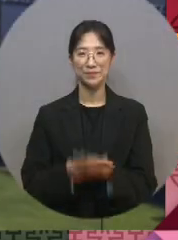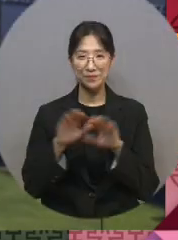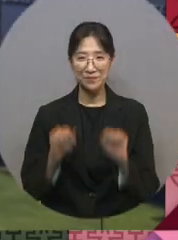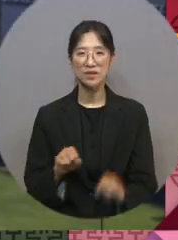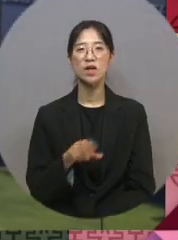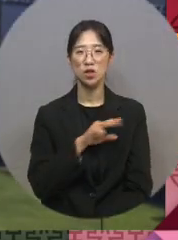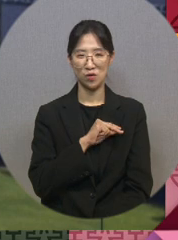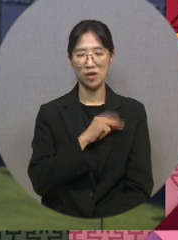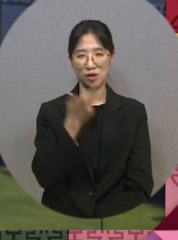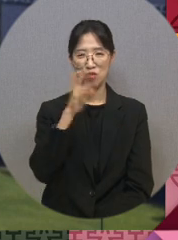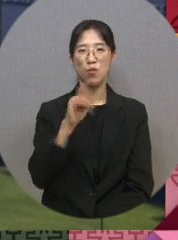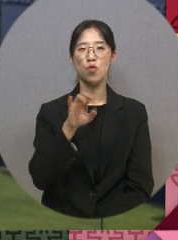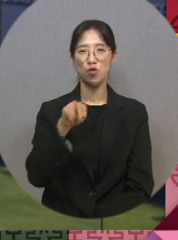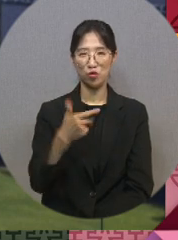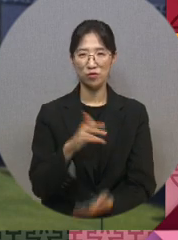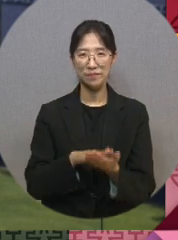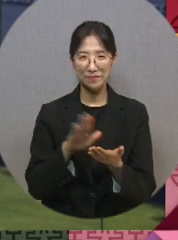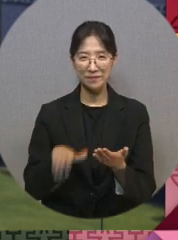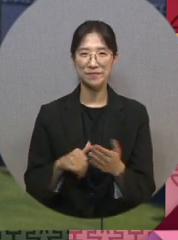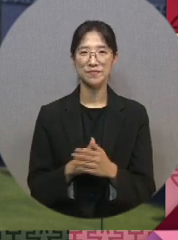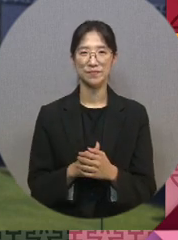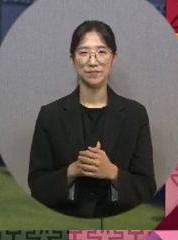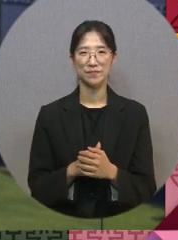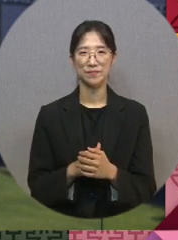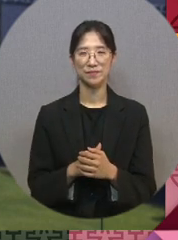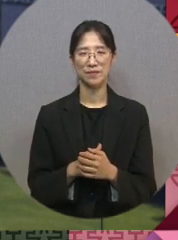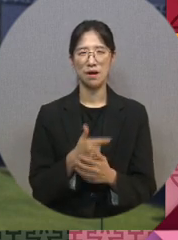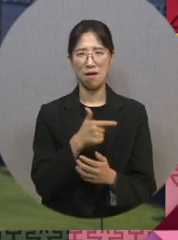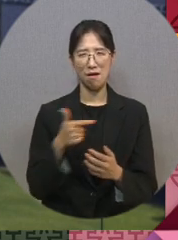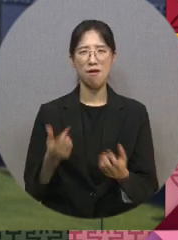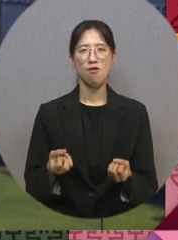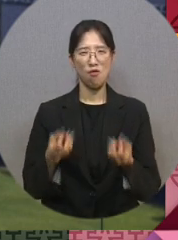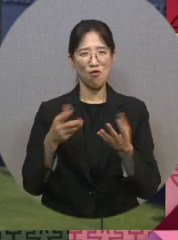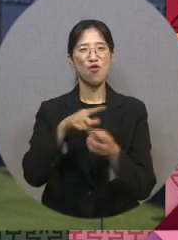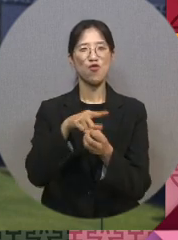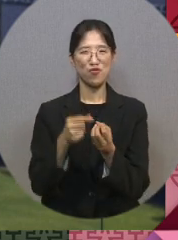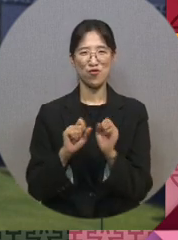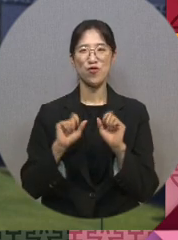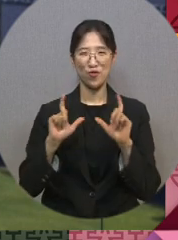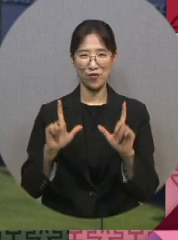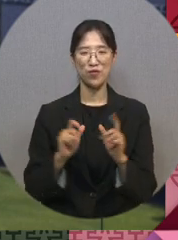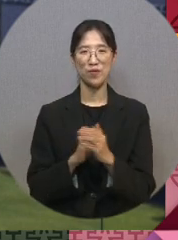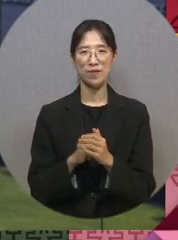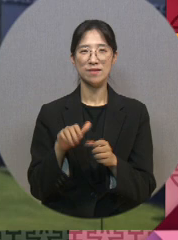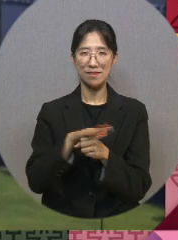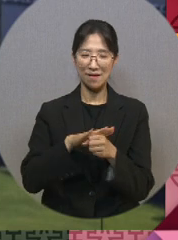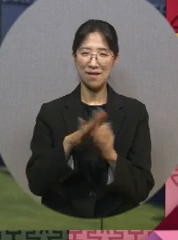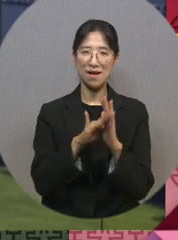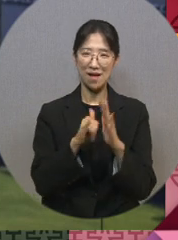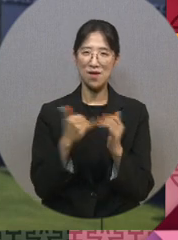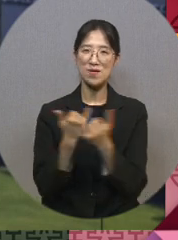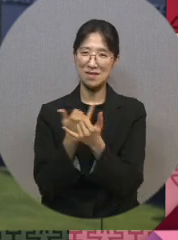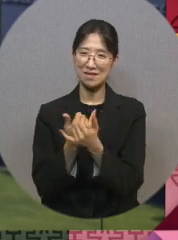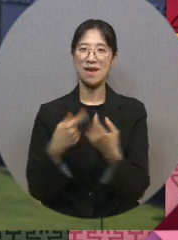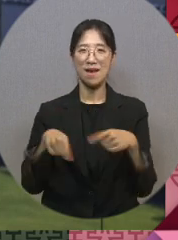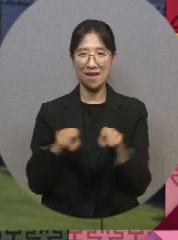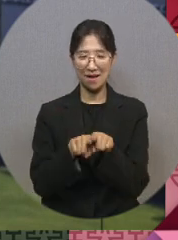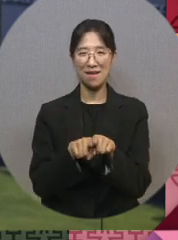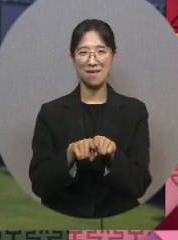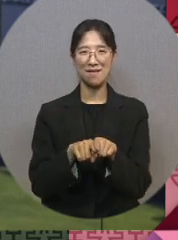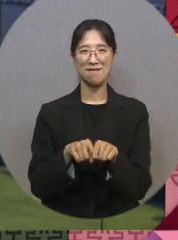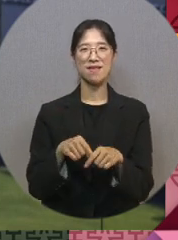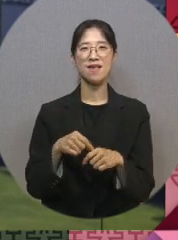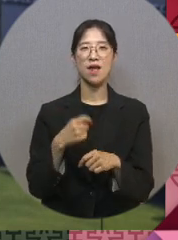안녕하십니까? 국회의원 최보윤입니다. 민족의 대명절 추석입니다. 사랑하는 가족 친지와 함께